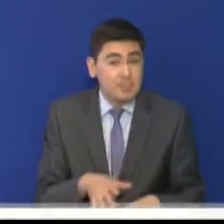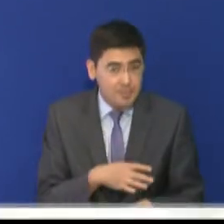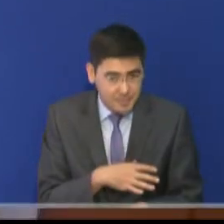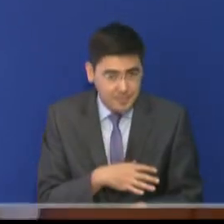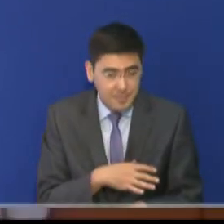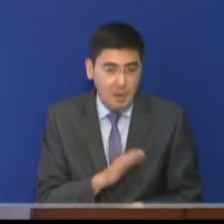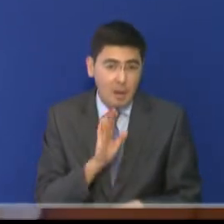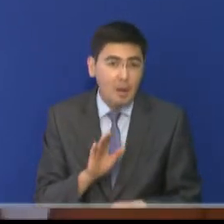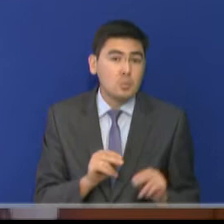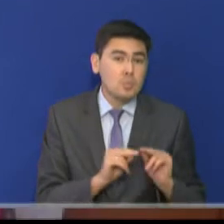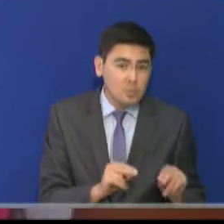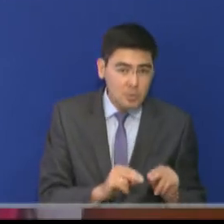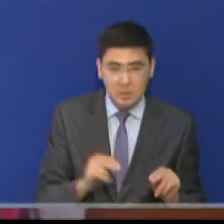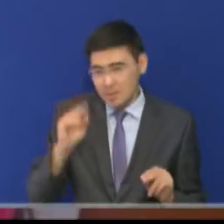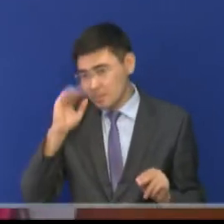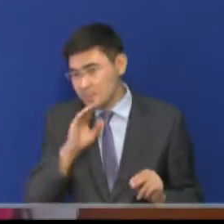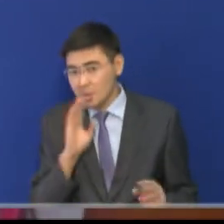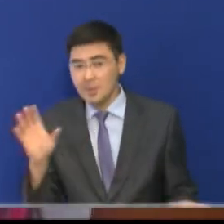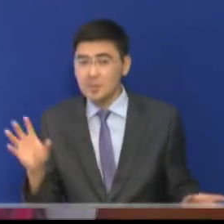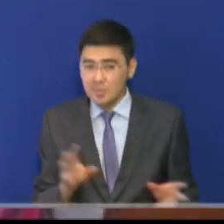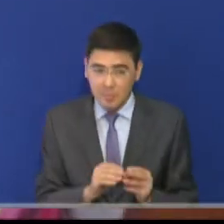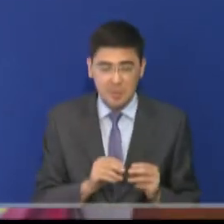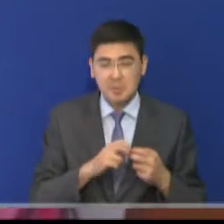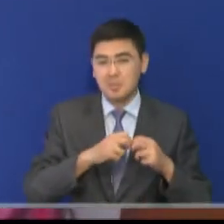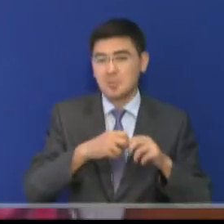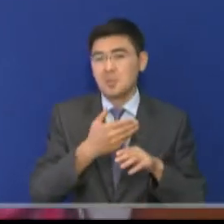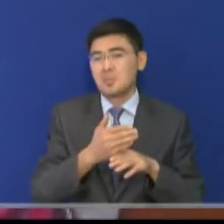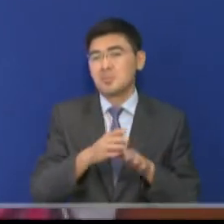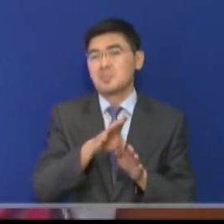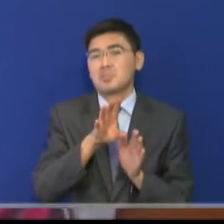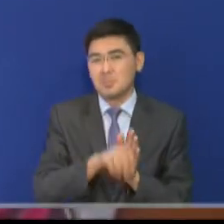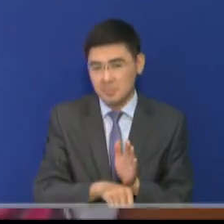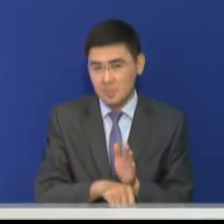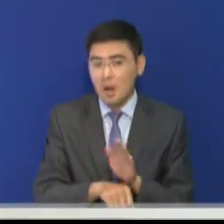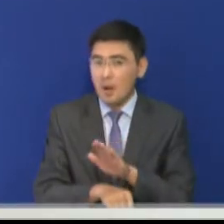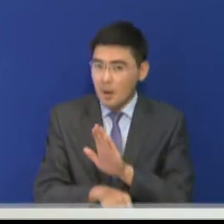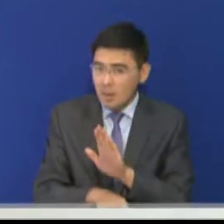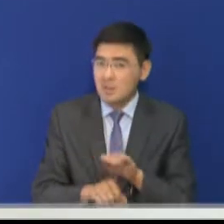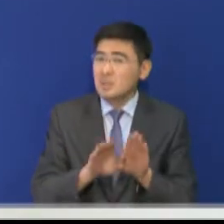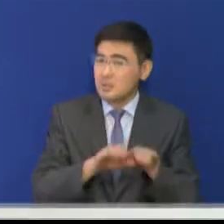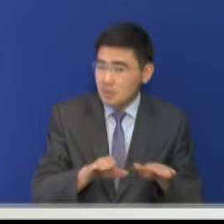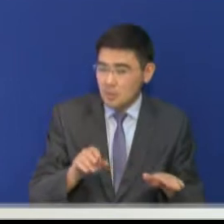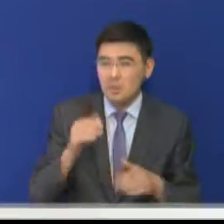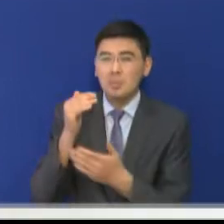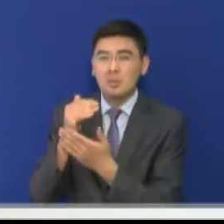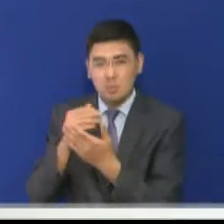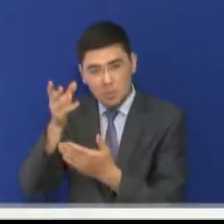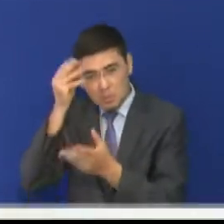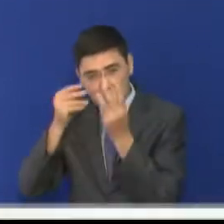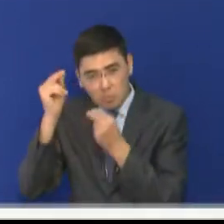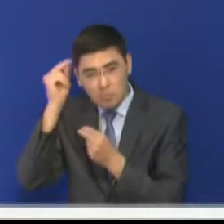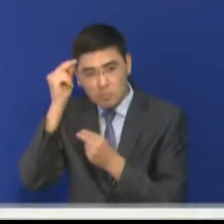мұны ұстаздар мен ата-аналар біртіндеп шешті. Қиындықтарға қарамастан балалар қажетті оқу бағдарламасын